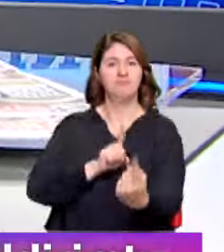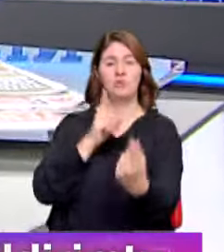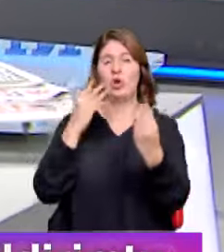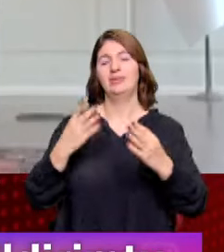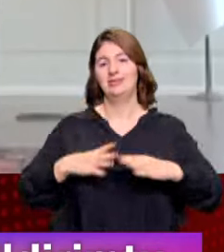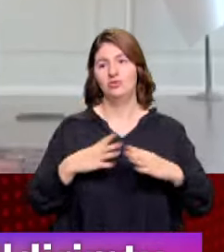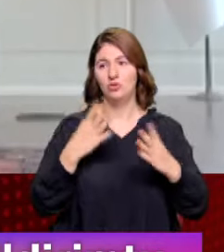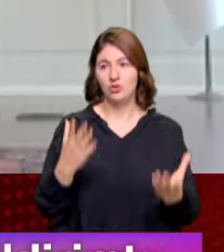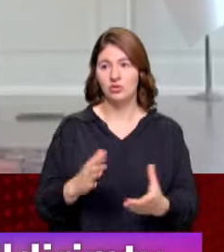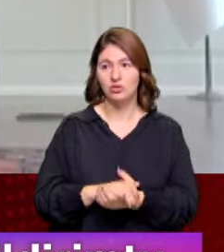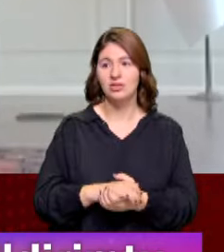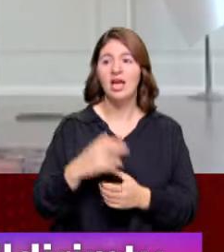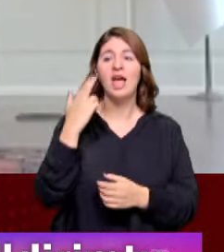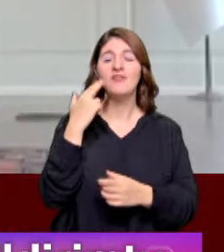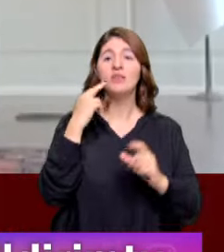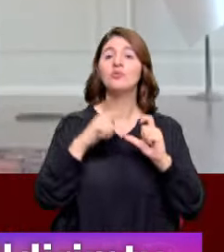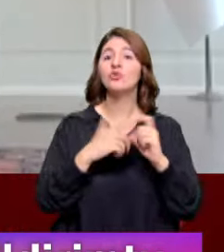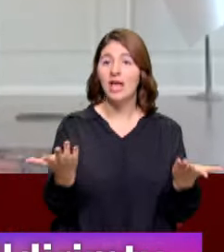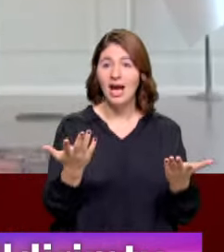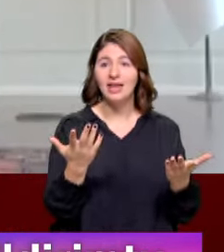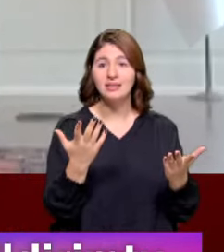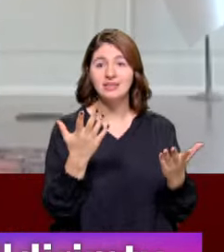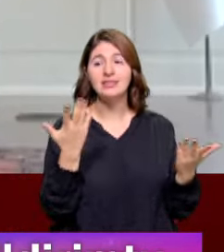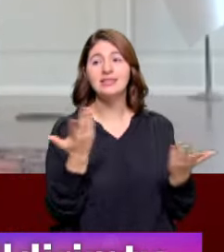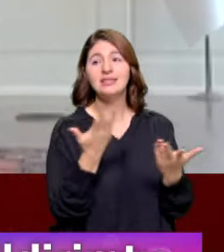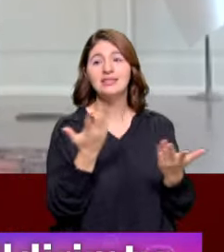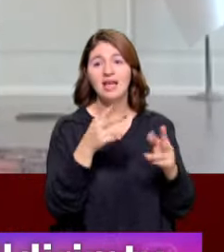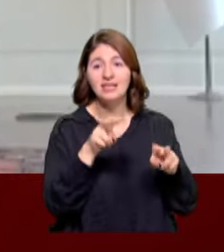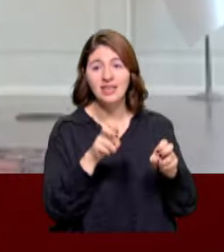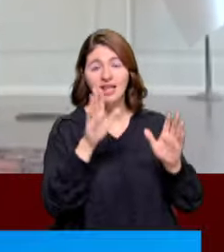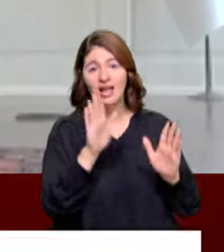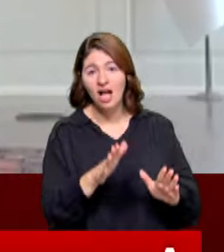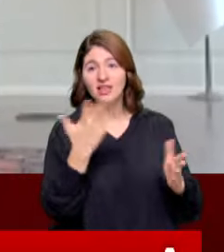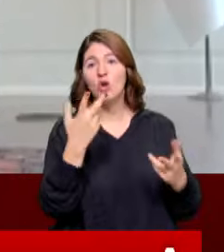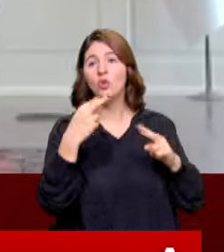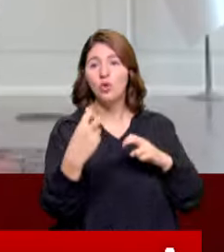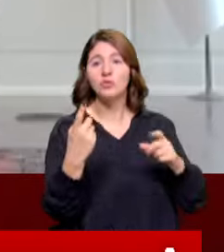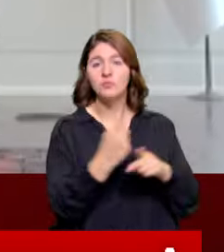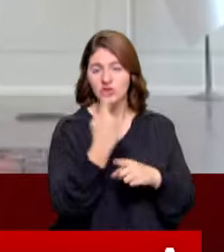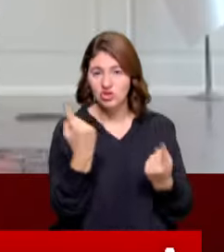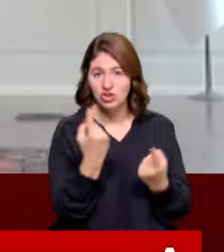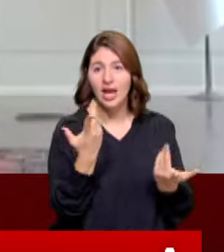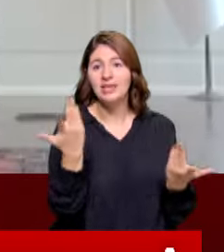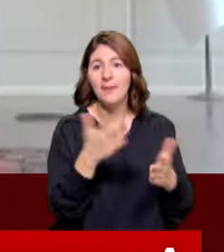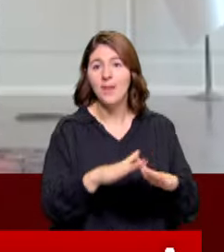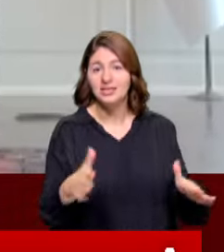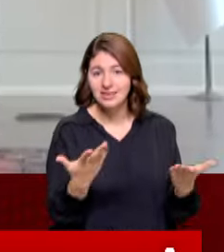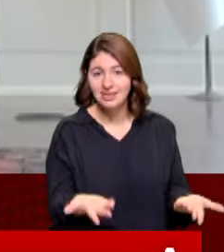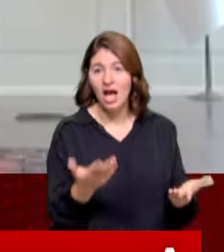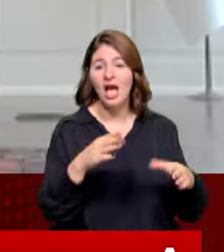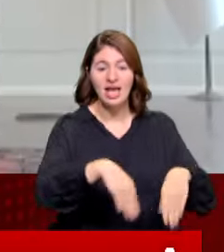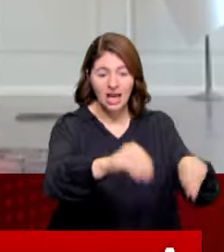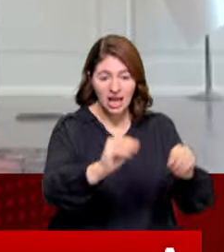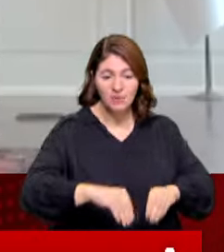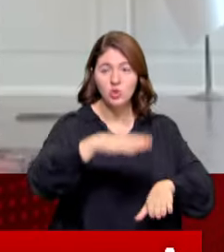olalım istiyoruz. Efendim günaydın. Ne sandalye kaldı, ne koltuk, ne de masa.